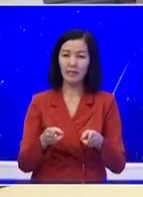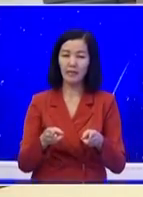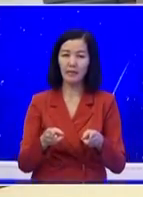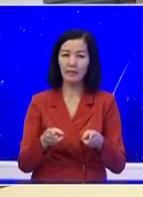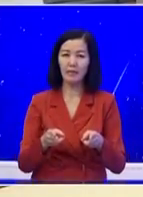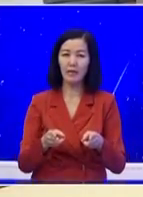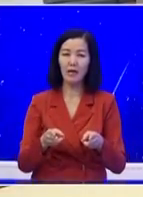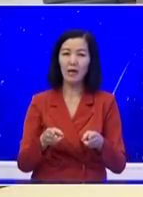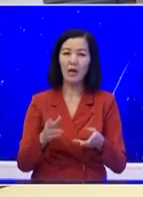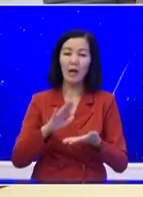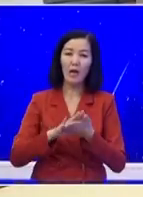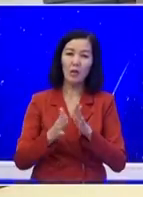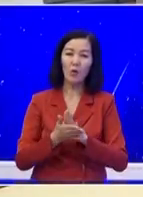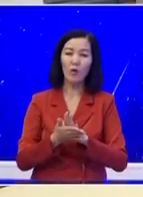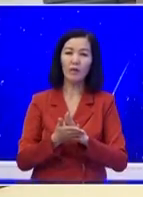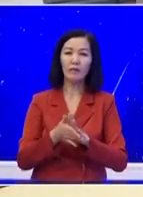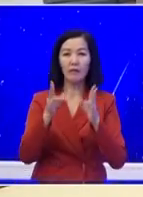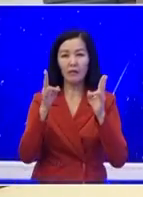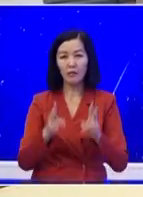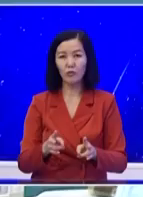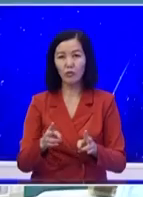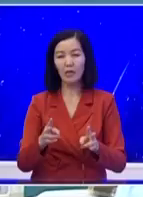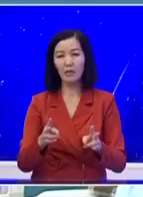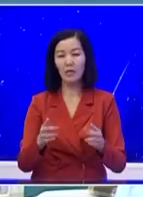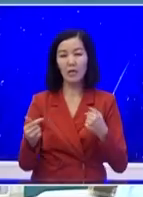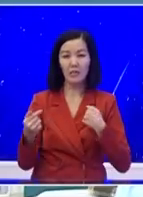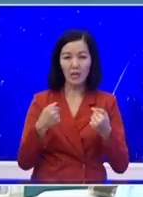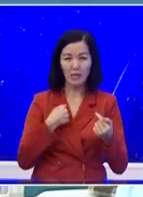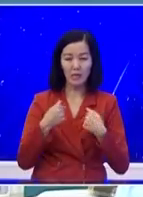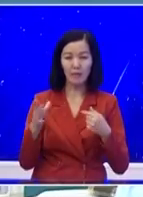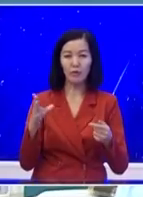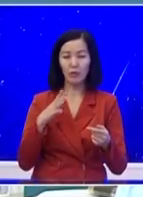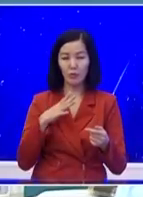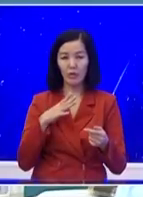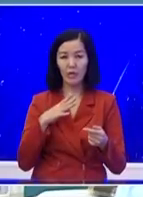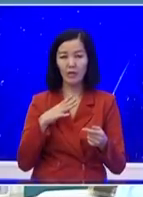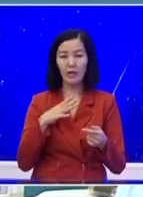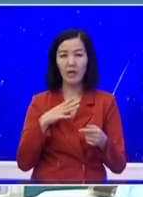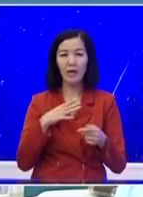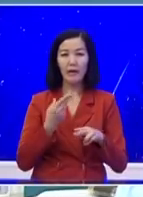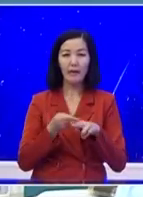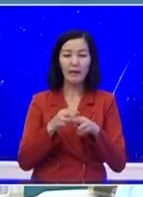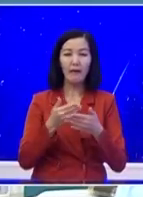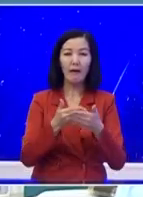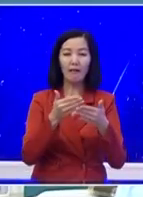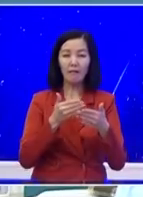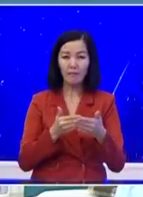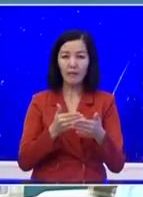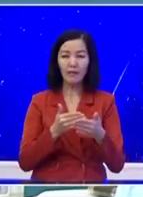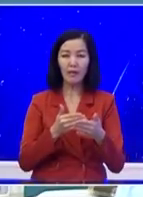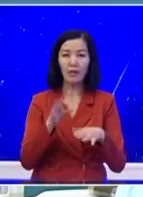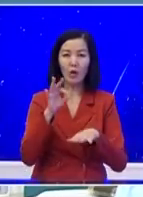халықтың әл-ауқатына нұқсан келтіруде. Ең алдымен осы кеселден қайтыс болған